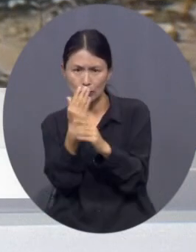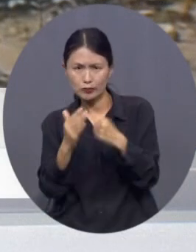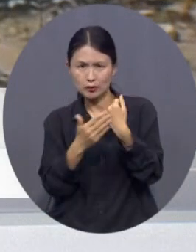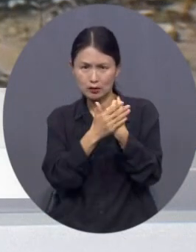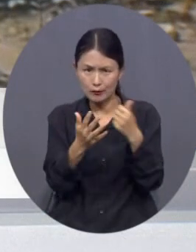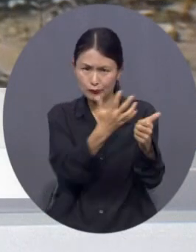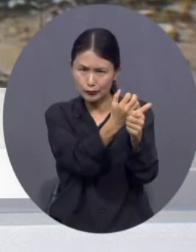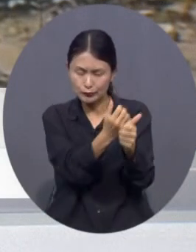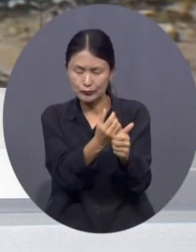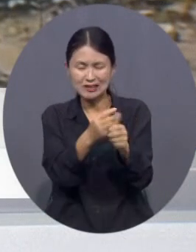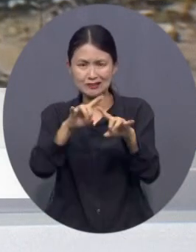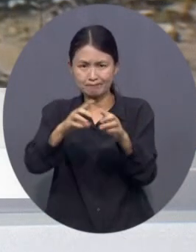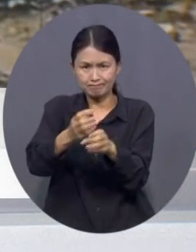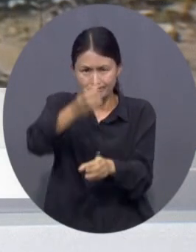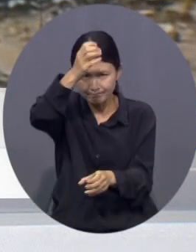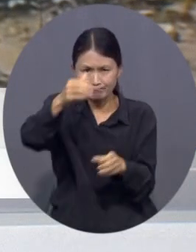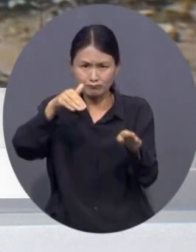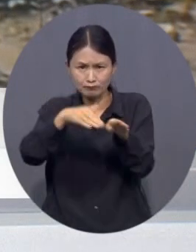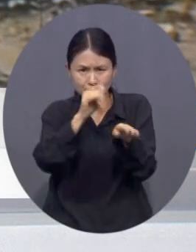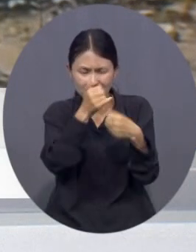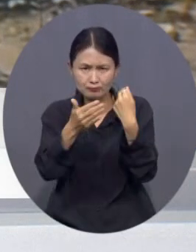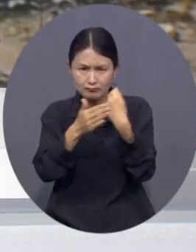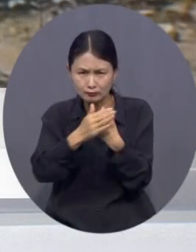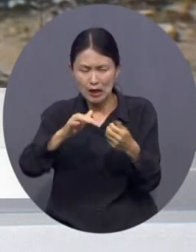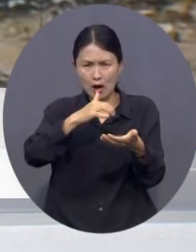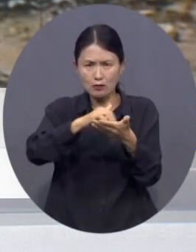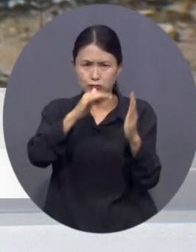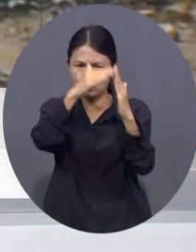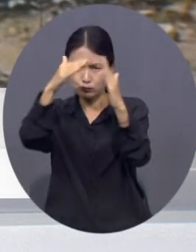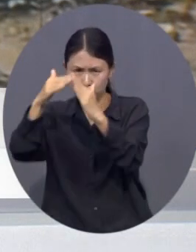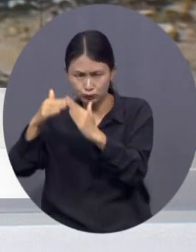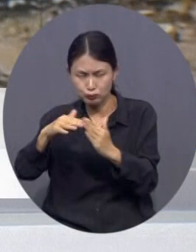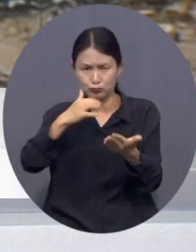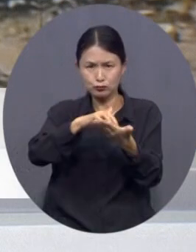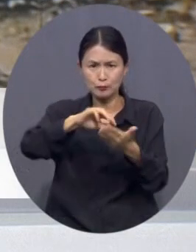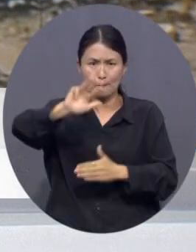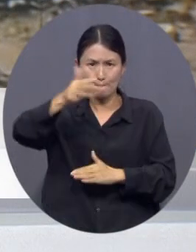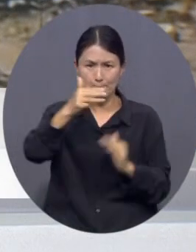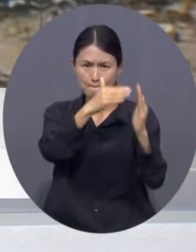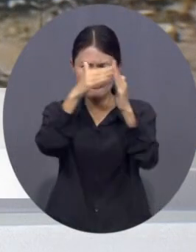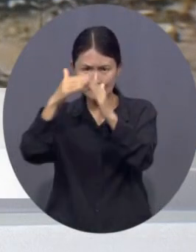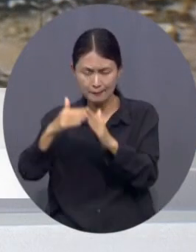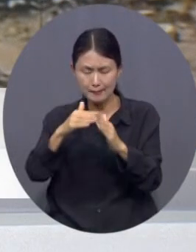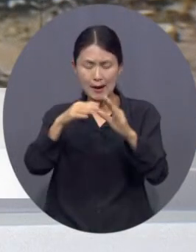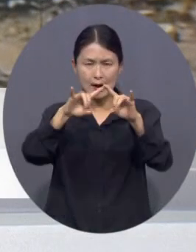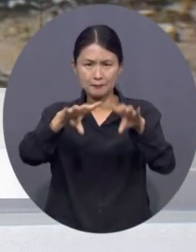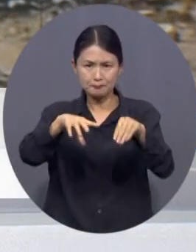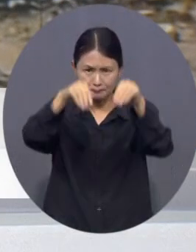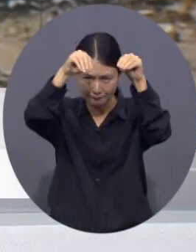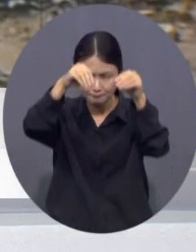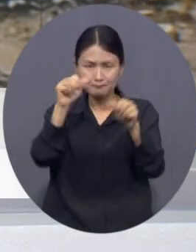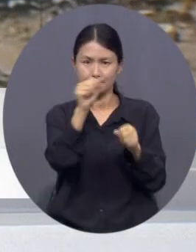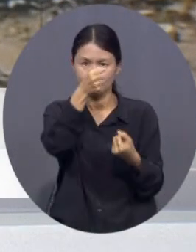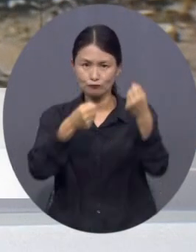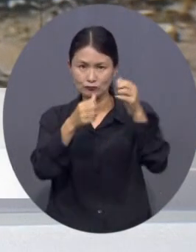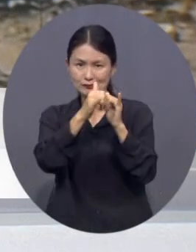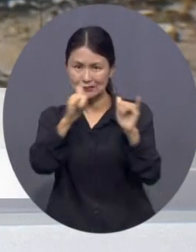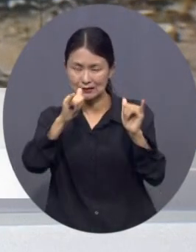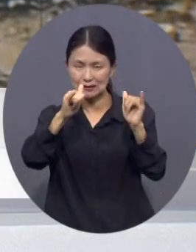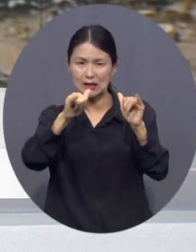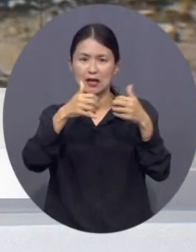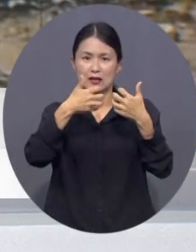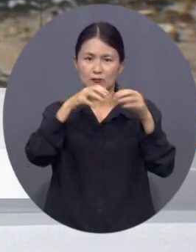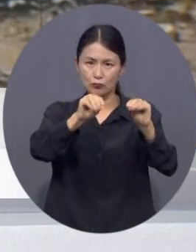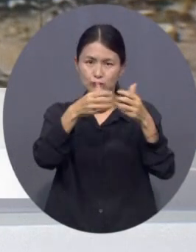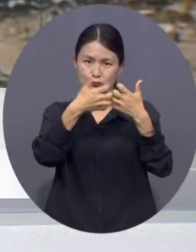덤프트럭이 전신주를 들이받으면서 이일대 800여 가구가 정전되기도 했었습니다. 덤프트럭 운전자는 제동장치가